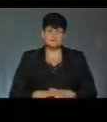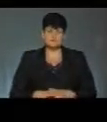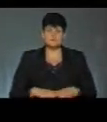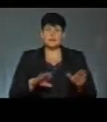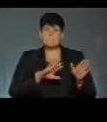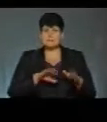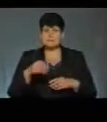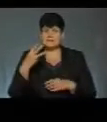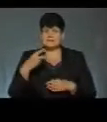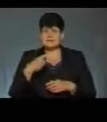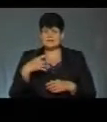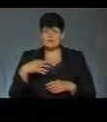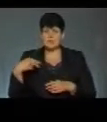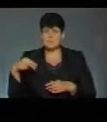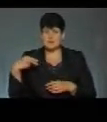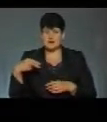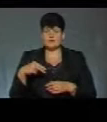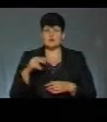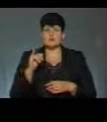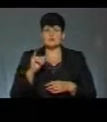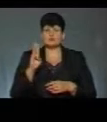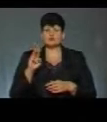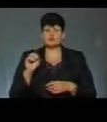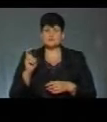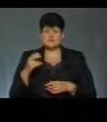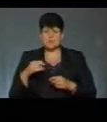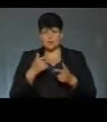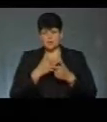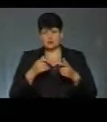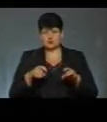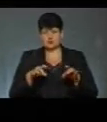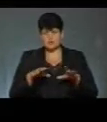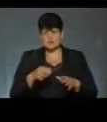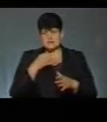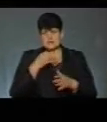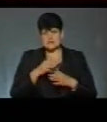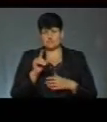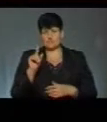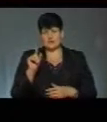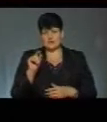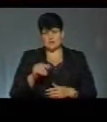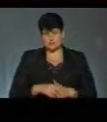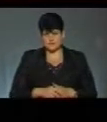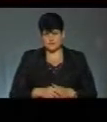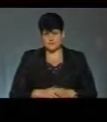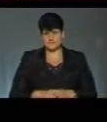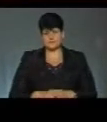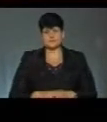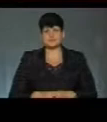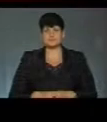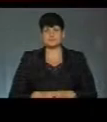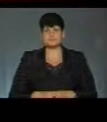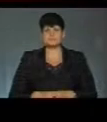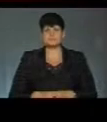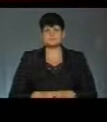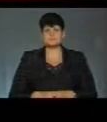Після 30-хвилинної перерви суддя Ігор Шумський оголосив, що рішення повідомлять у понеділок. Світлана Лазорик, Оксана